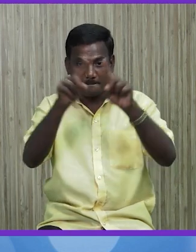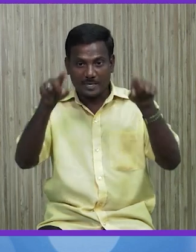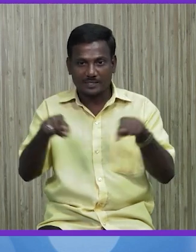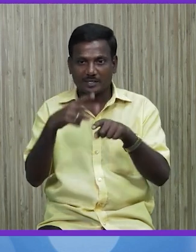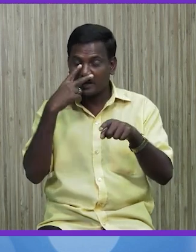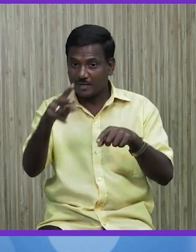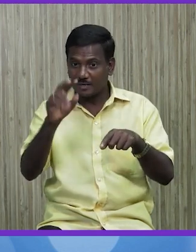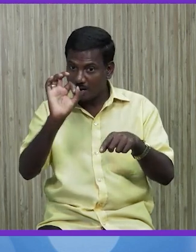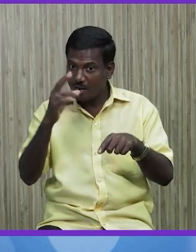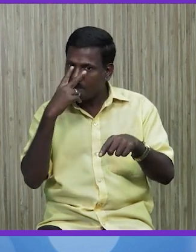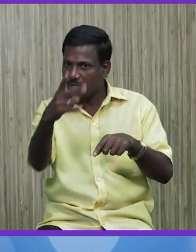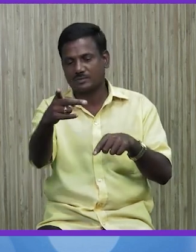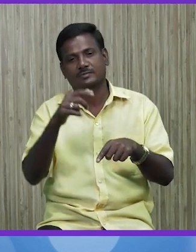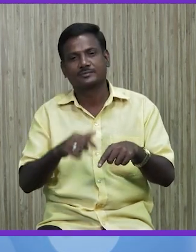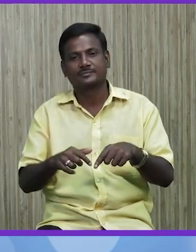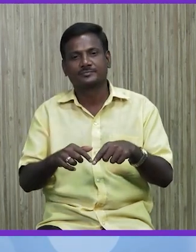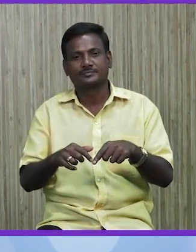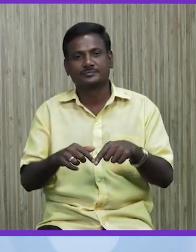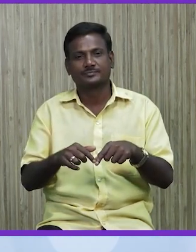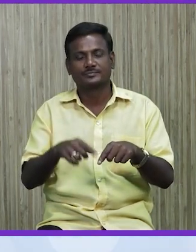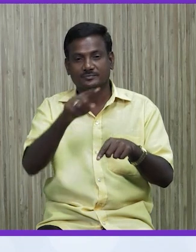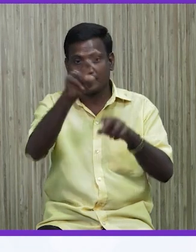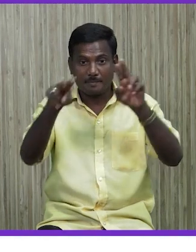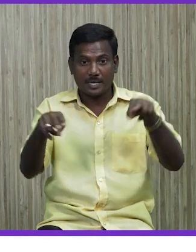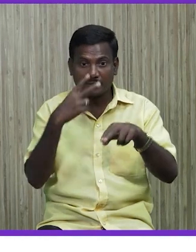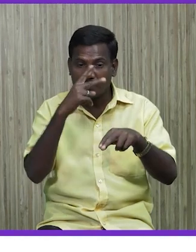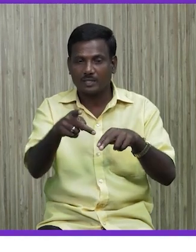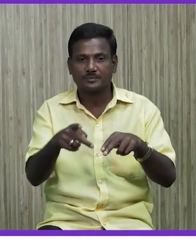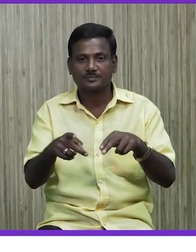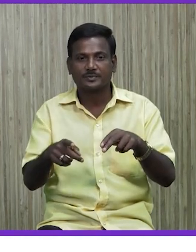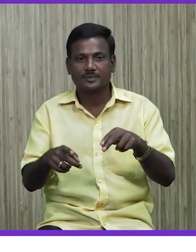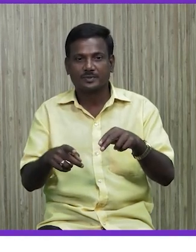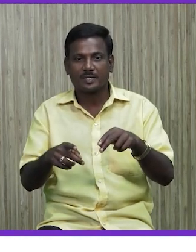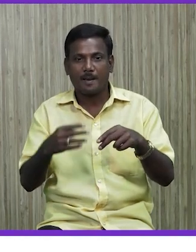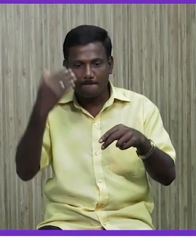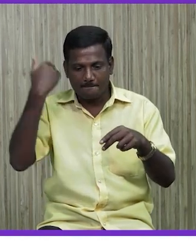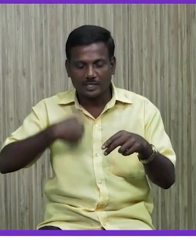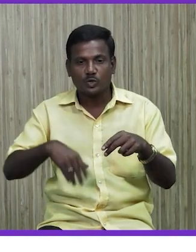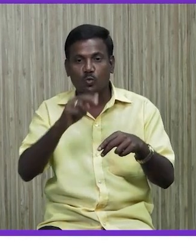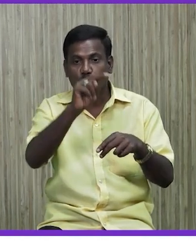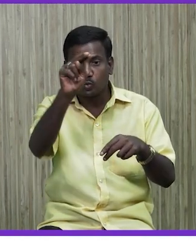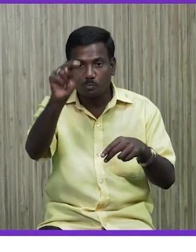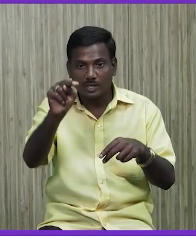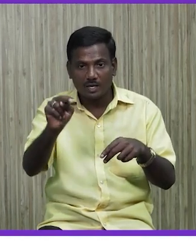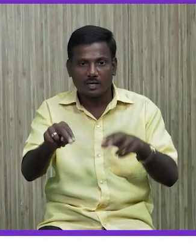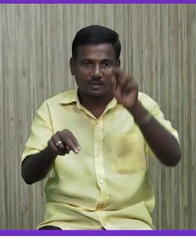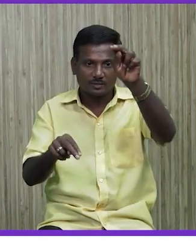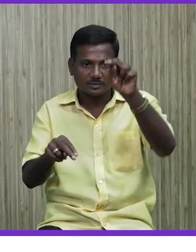நன்றாக பாருங்கள் இந்த படத்தில் மனித உருப்புகளான